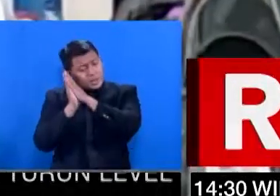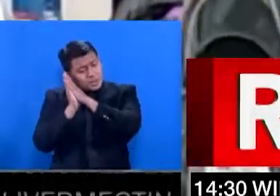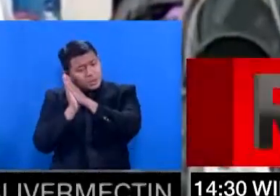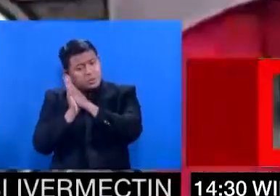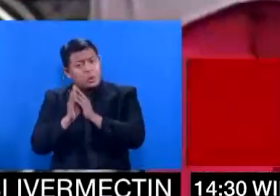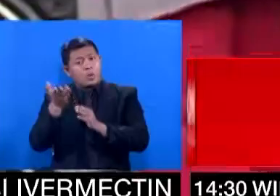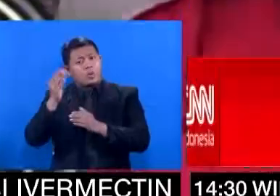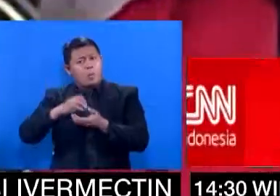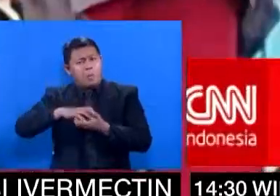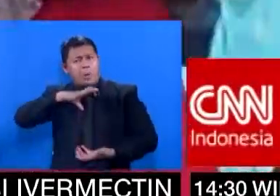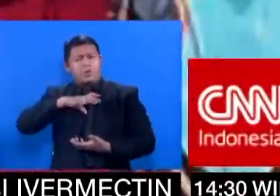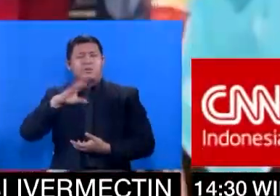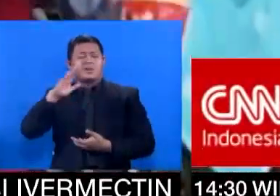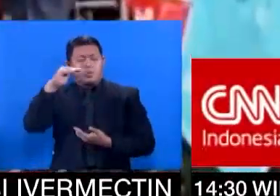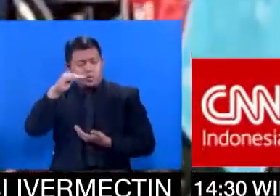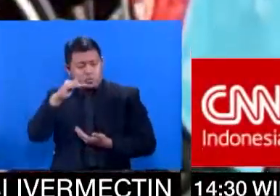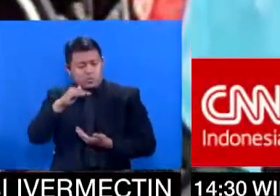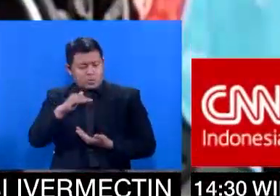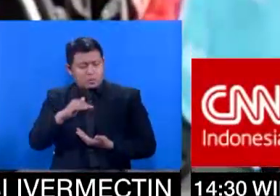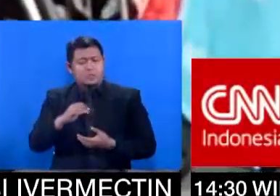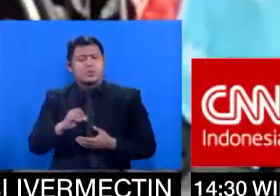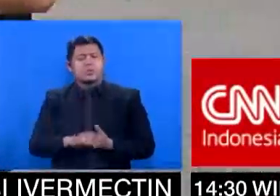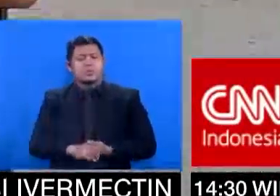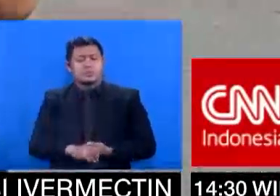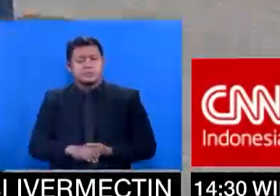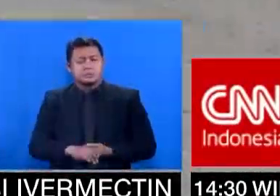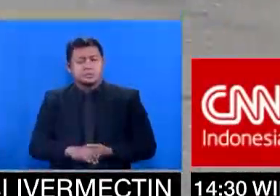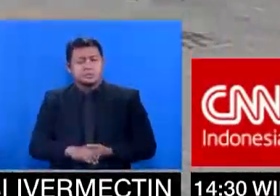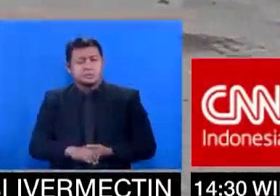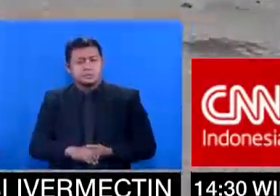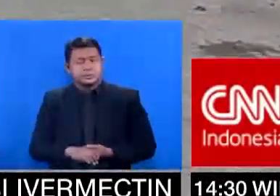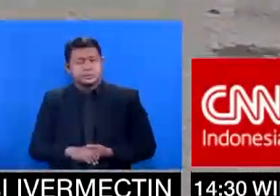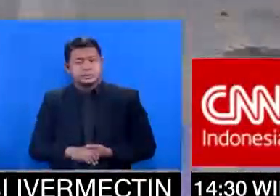masyarakat di wilayah Jawa dan Bali. Tim Liputan CNN Indonesia.